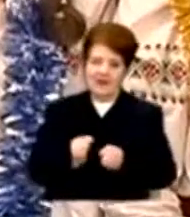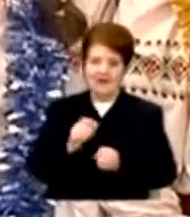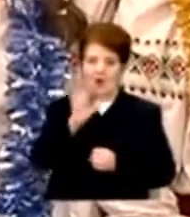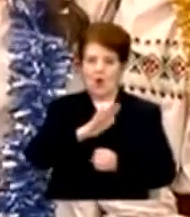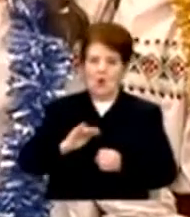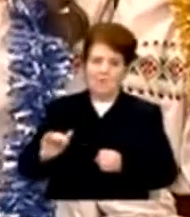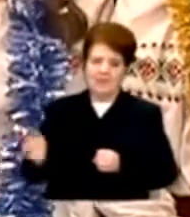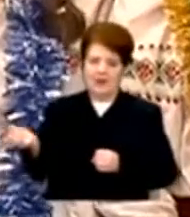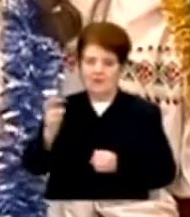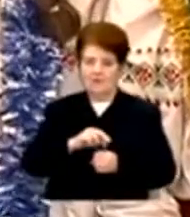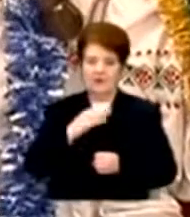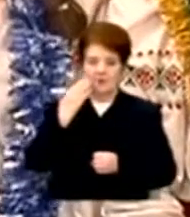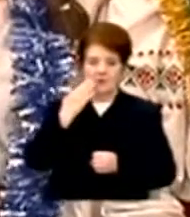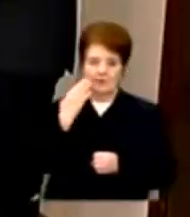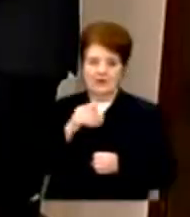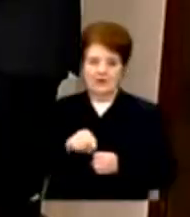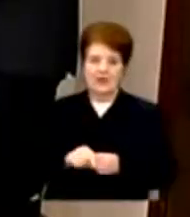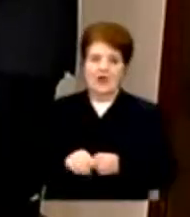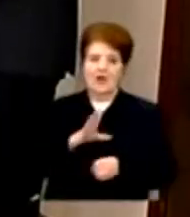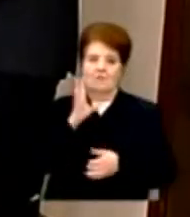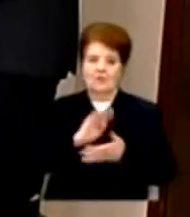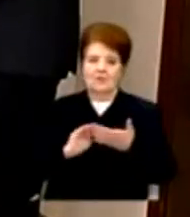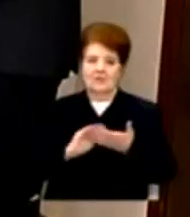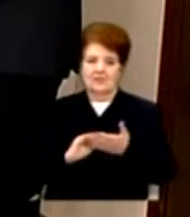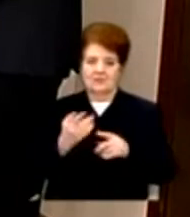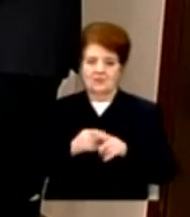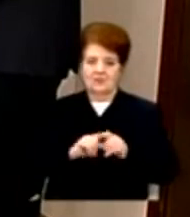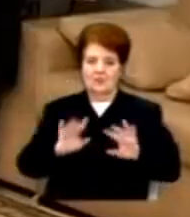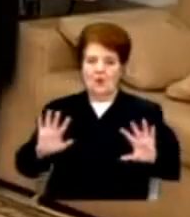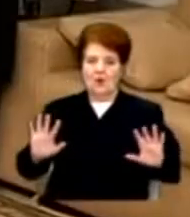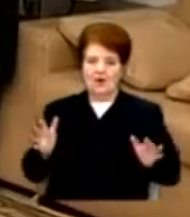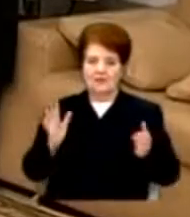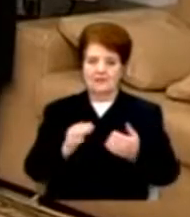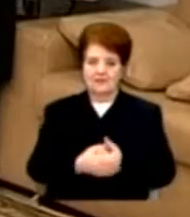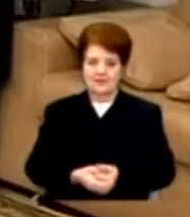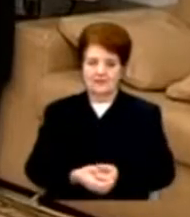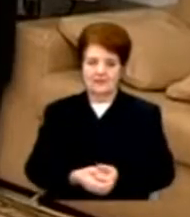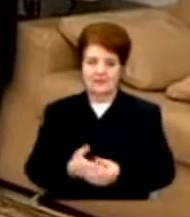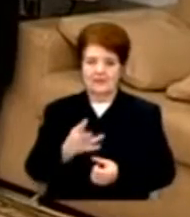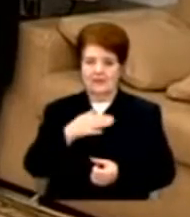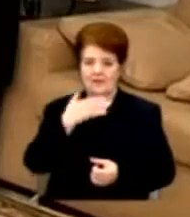în fața diplomaților români. Unele versuri au fost scrise special pentru această ocazie.